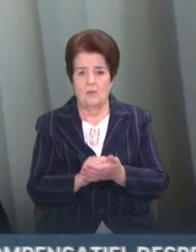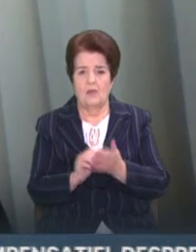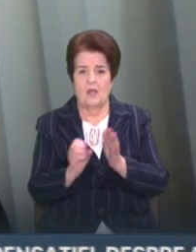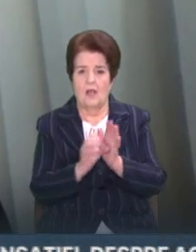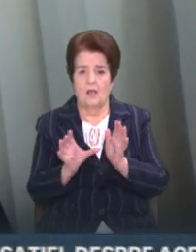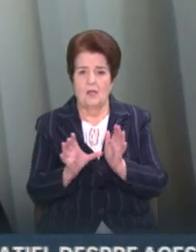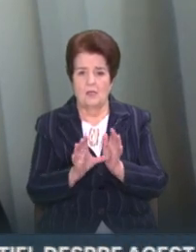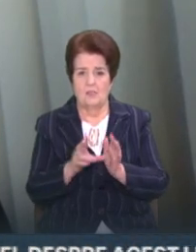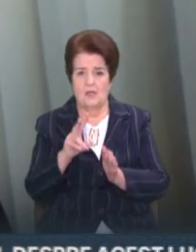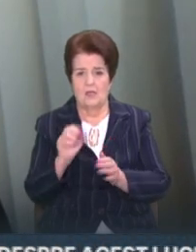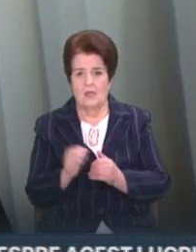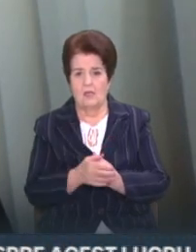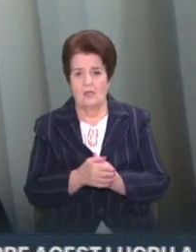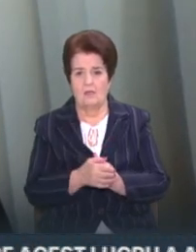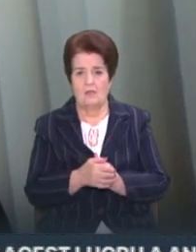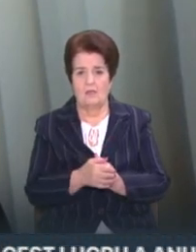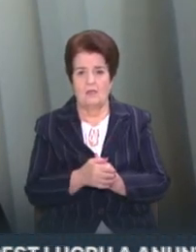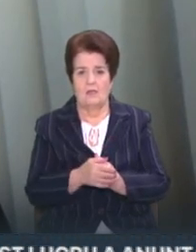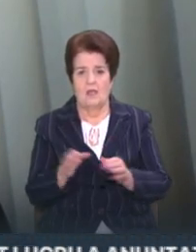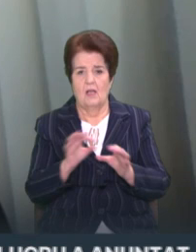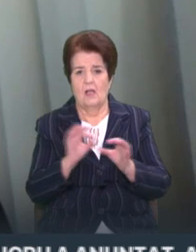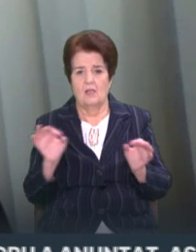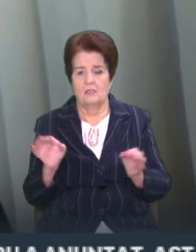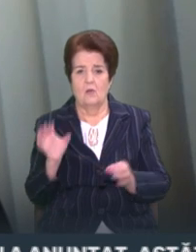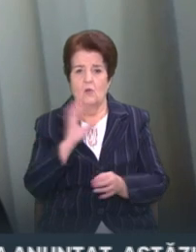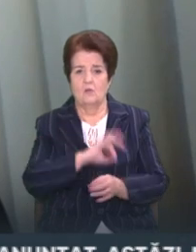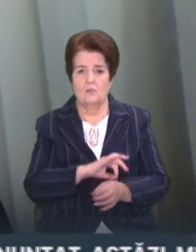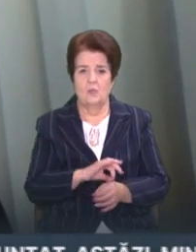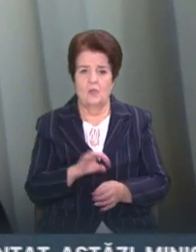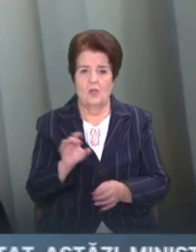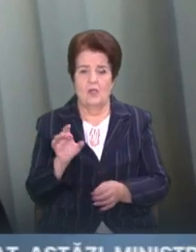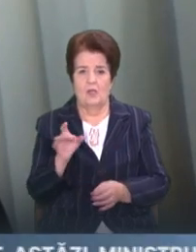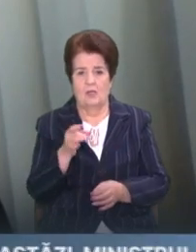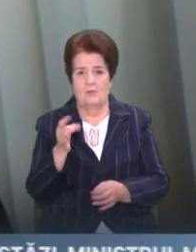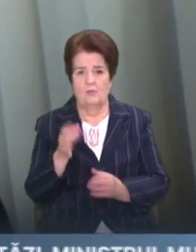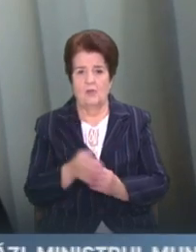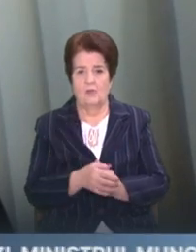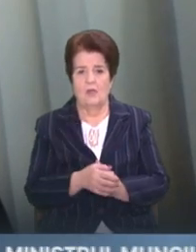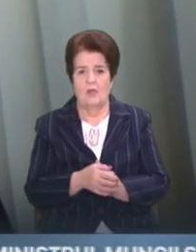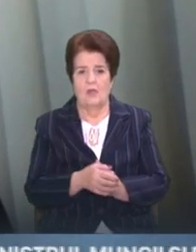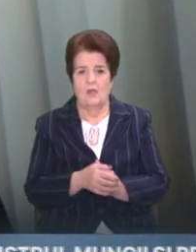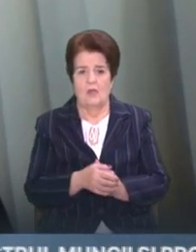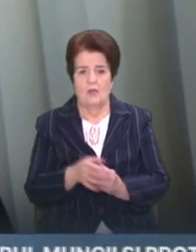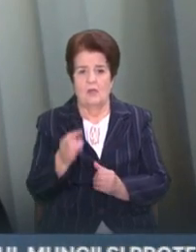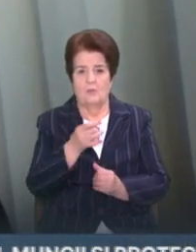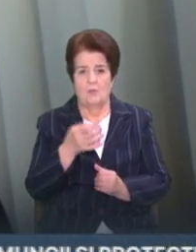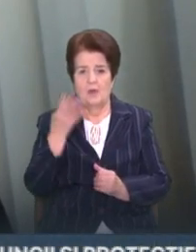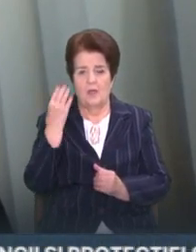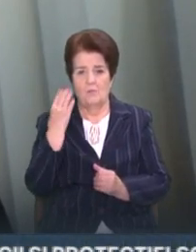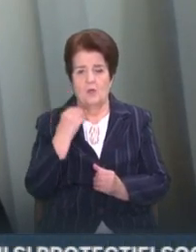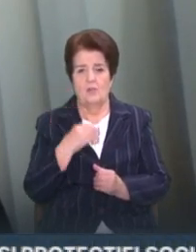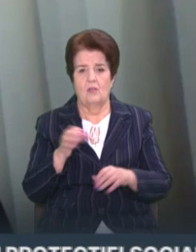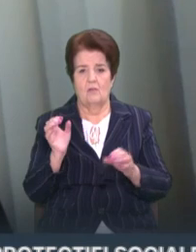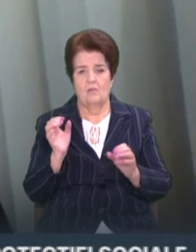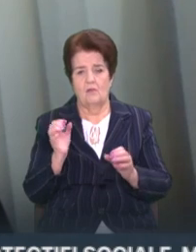Ucrainei la rețeaua transportatorilor de energie electrică europeni, Republica Moldova cumva depinde într-o